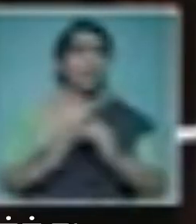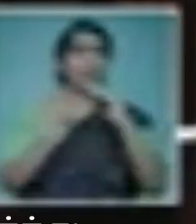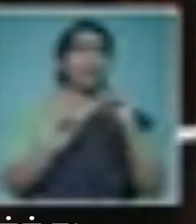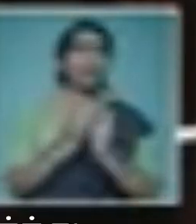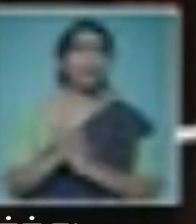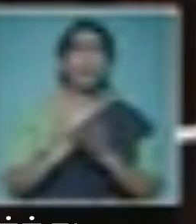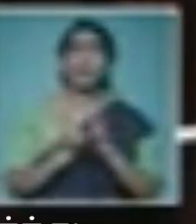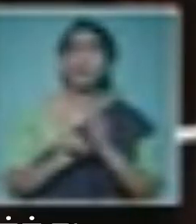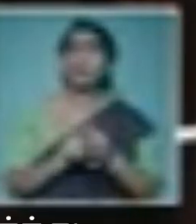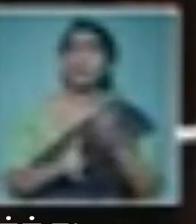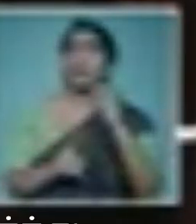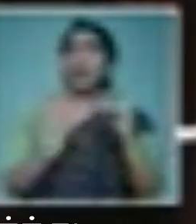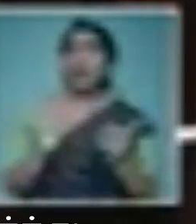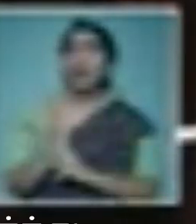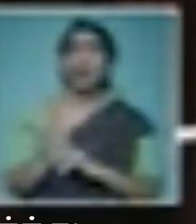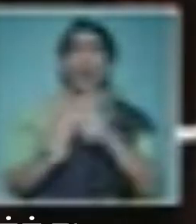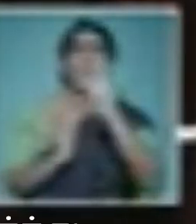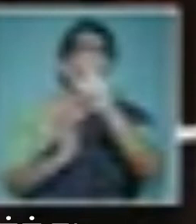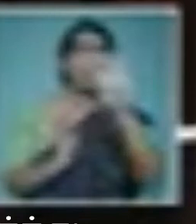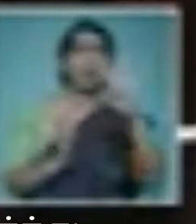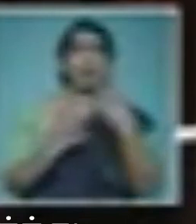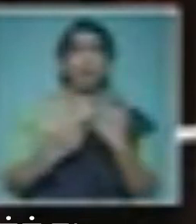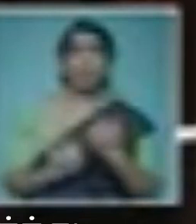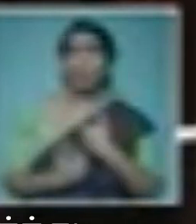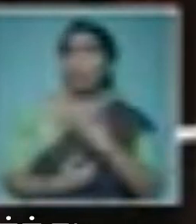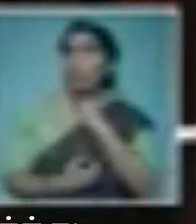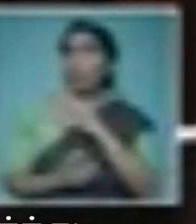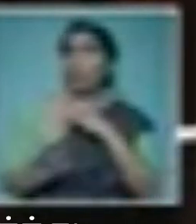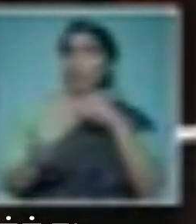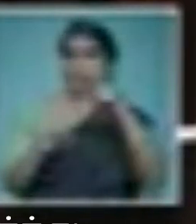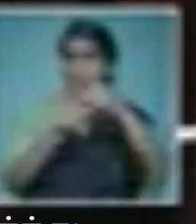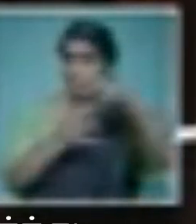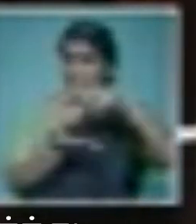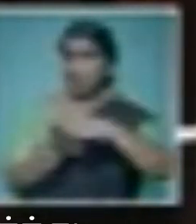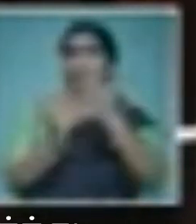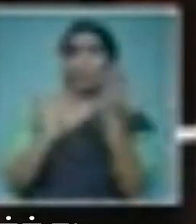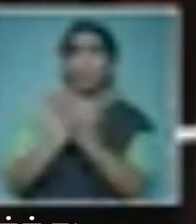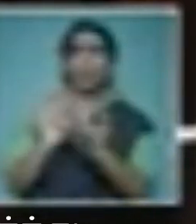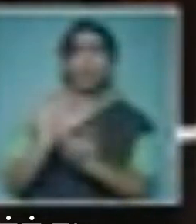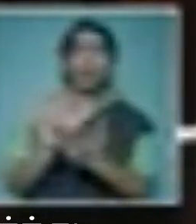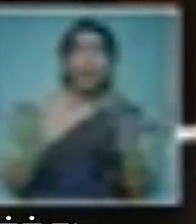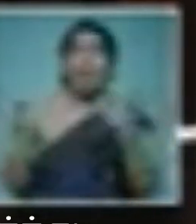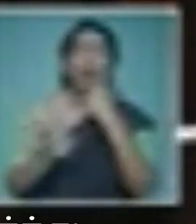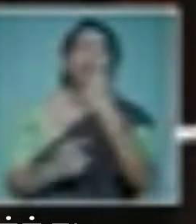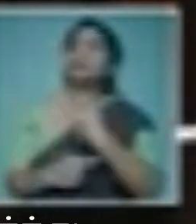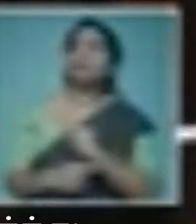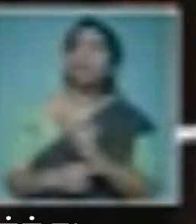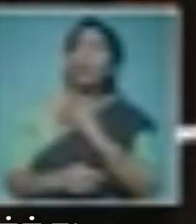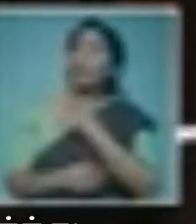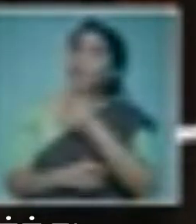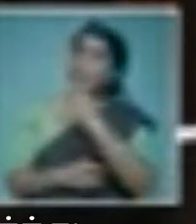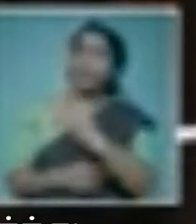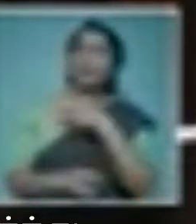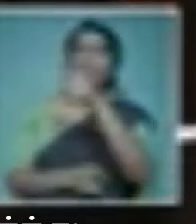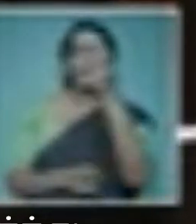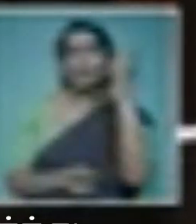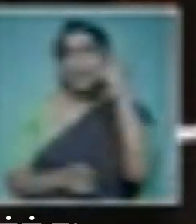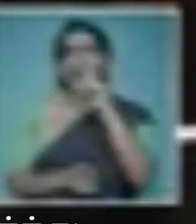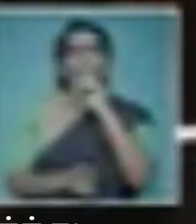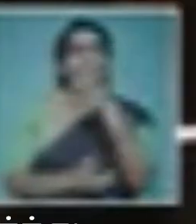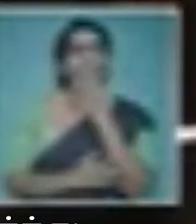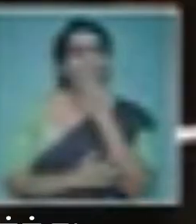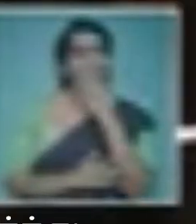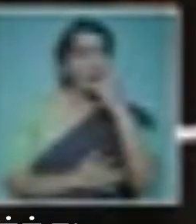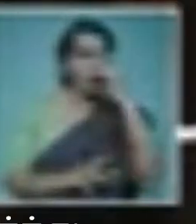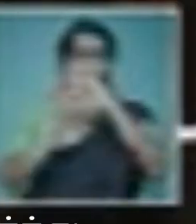සභාපතිතුම අක්කර 44ක් කරන්නේ මේ මම කියන්නේ බොරුනේ මේ මේ දිස්ත්‍රික්ක මට්ටමේ දින කොළ පුළුවන් නම් එතුමාට කියන්න නැගිටලා බොරු කියලා එතුමා දන්නවා එතුමා කියන්නේ නැගිටලා මොකද